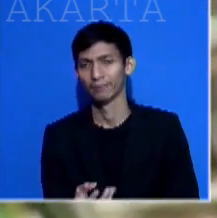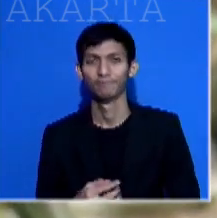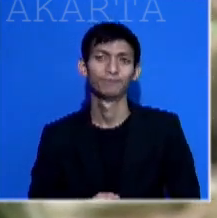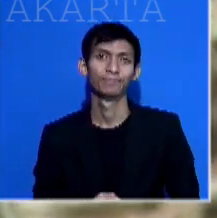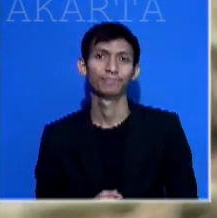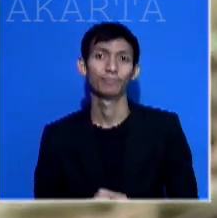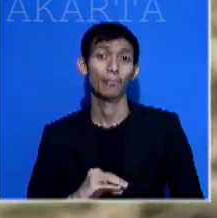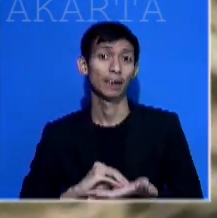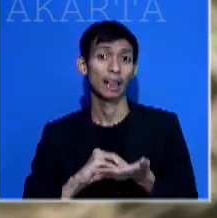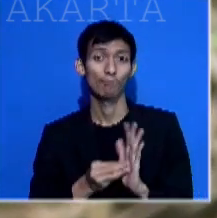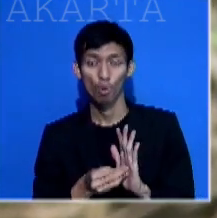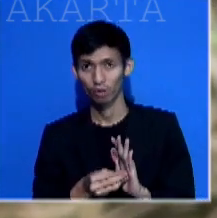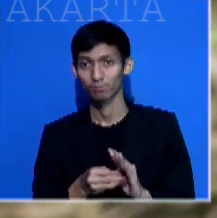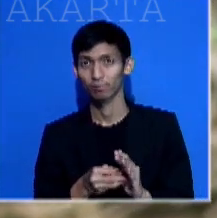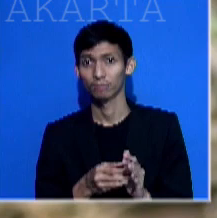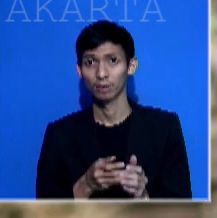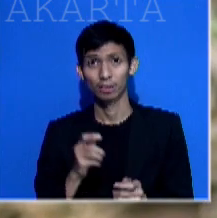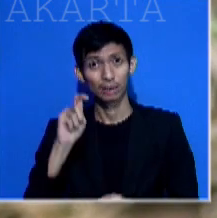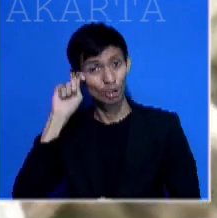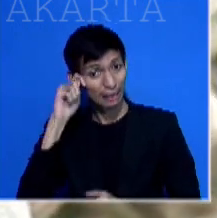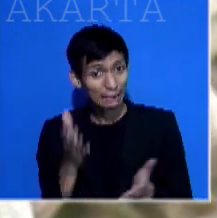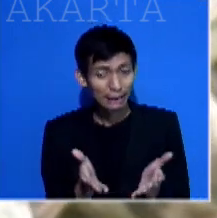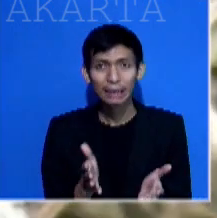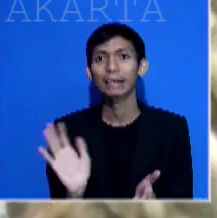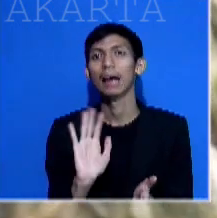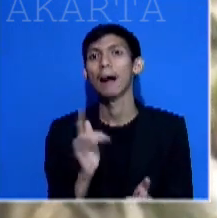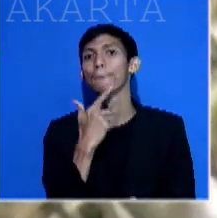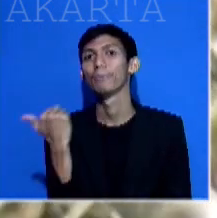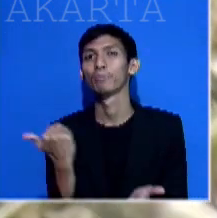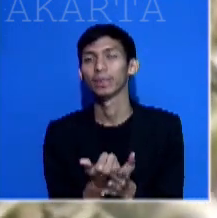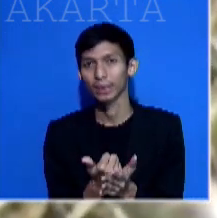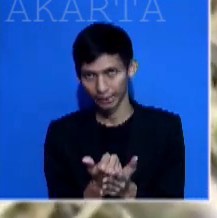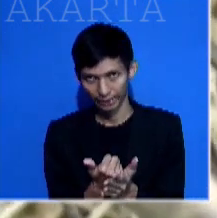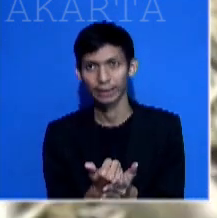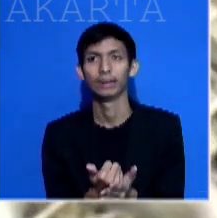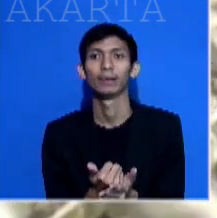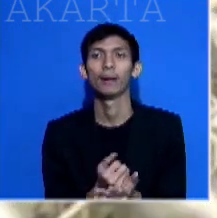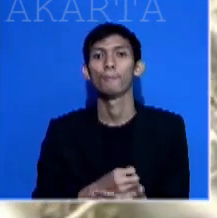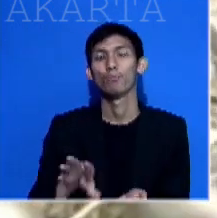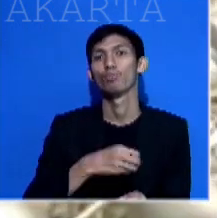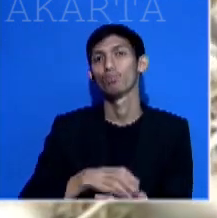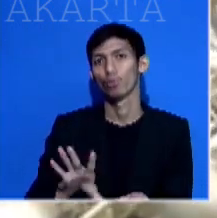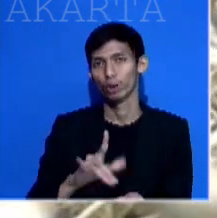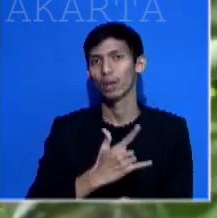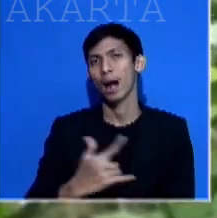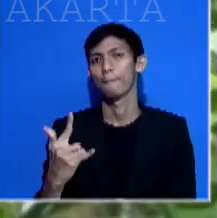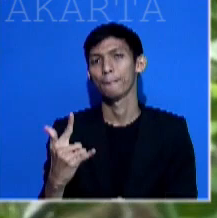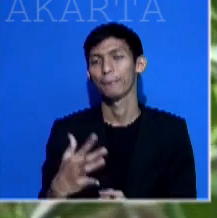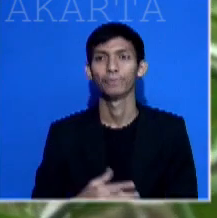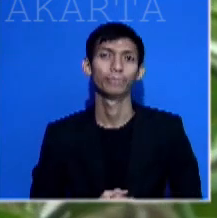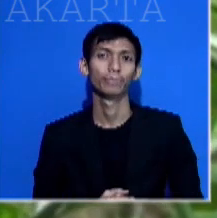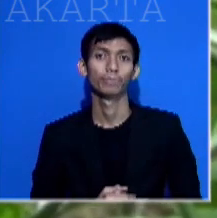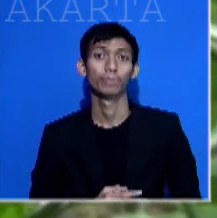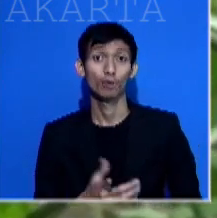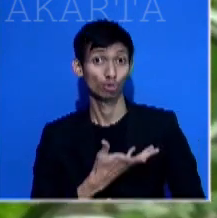boten betagen pangrimatan ingkang jlimet, nanging ingkang kedadipun wigatosaken inggih menika babagan rabuk. Darsono langkung remen ginakaken